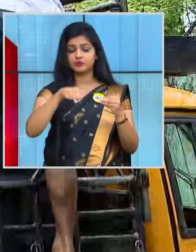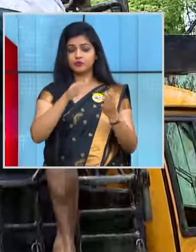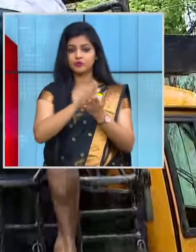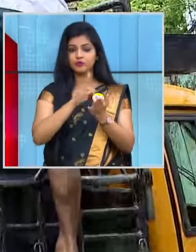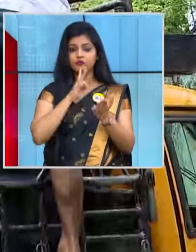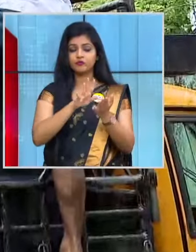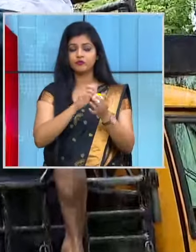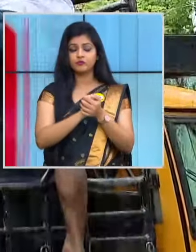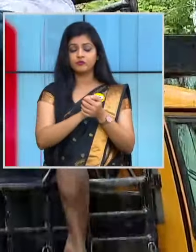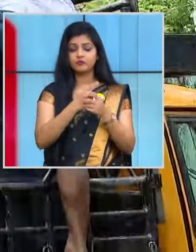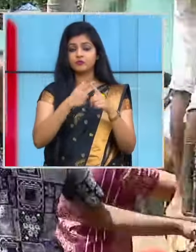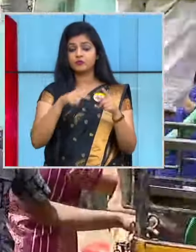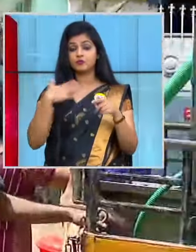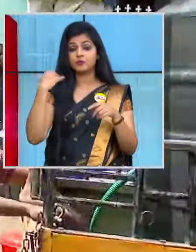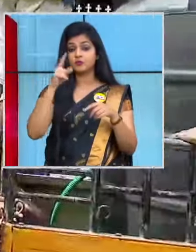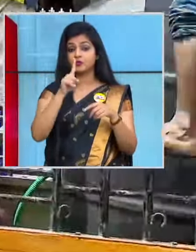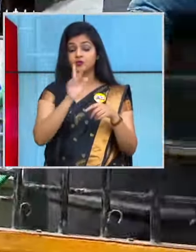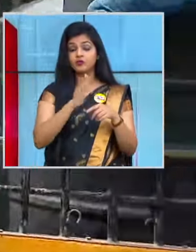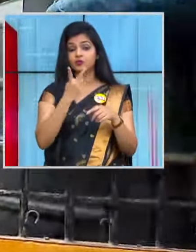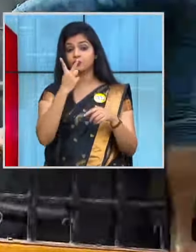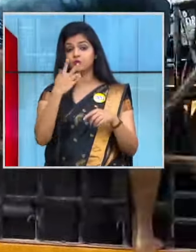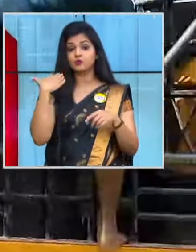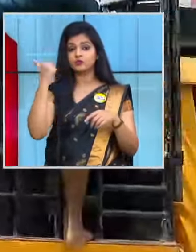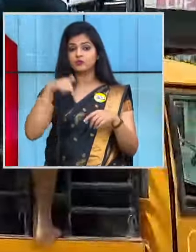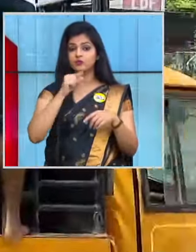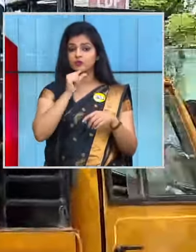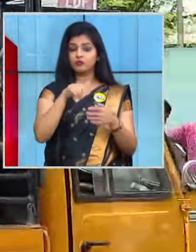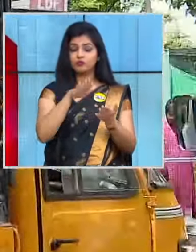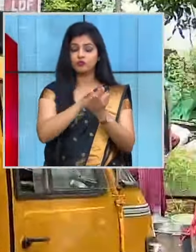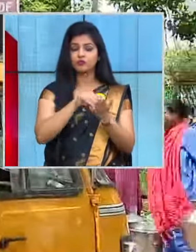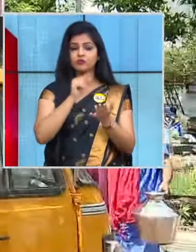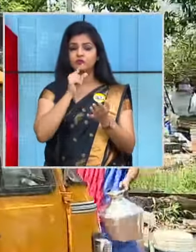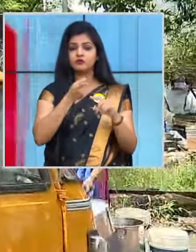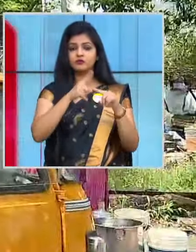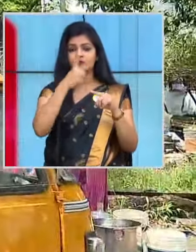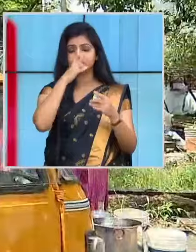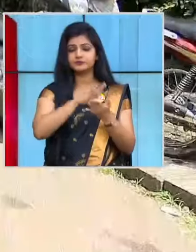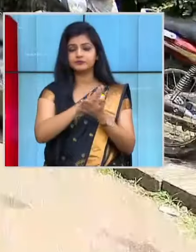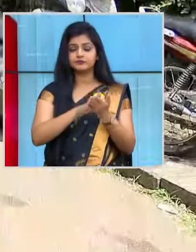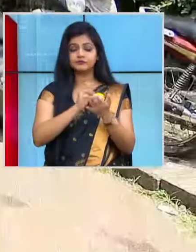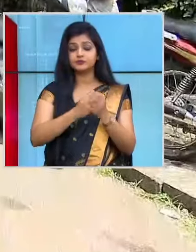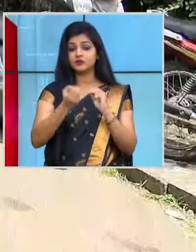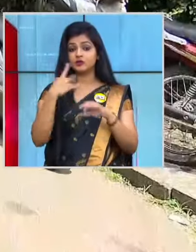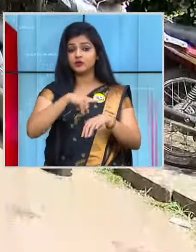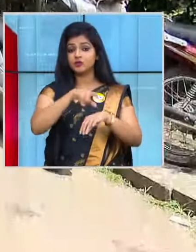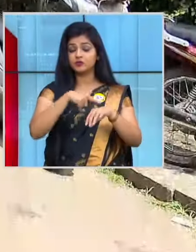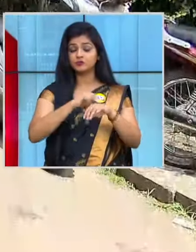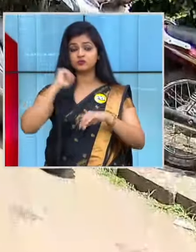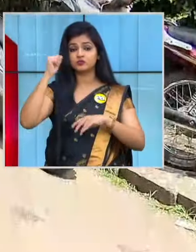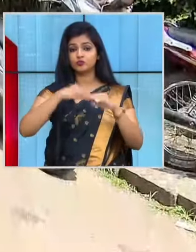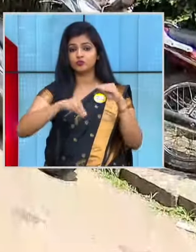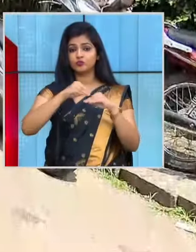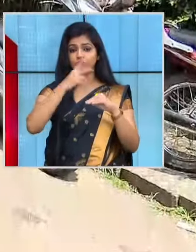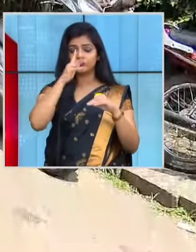ഉറപ്പ്. അത് ഒരു മന്ത്രിമാരല്ല, 2 മന്ത്രിമാർ നൽകിയ ഉറപ്പാണ് പഴുവാക്കായി മാറുന്നത്. വലിയ പ്രതിഷേധം നമ്മൾ കഴിഞ്ഞ മണിക്കൂറുകളിൽ കണ്ടു.